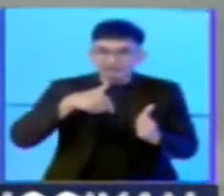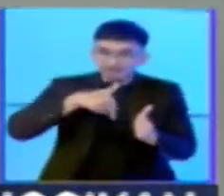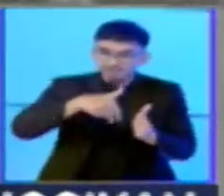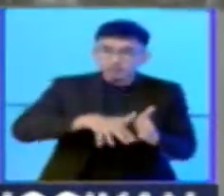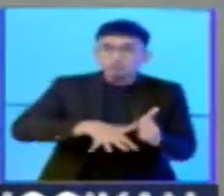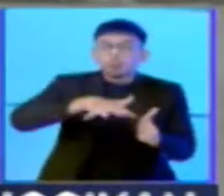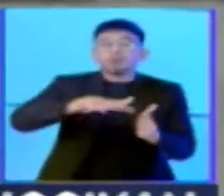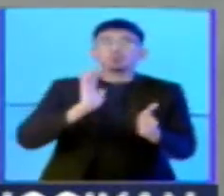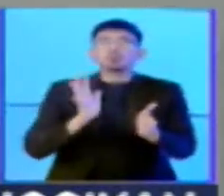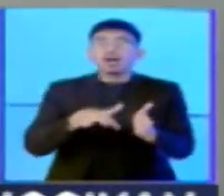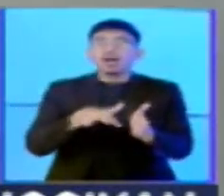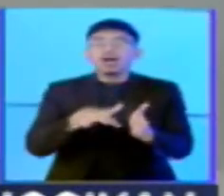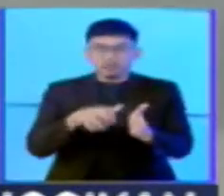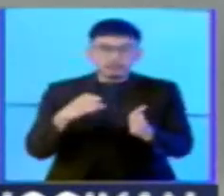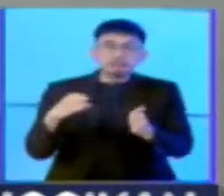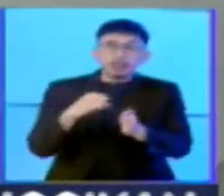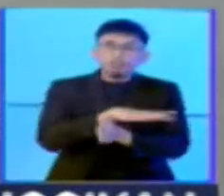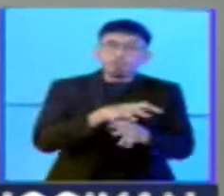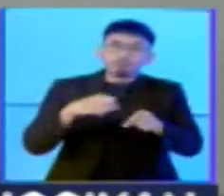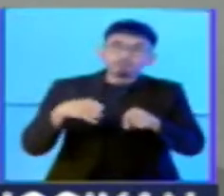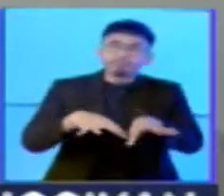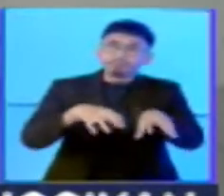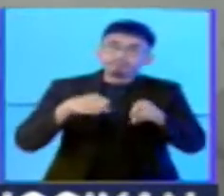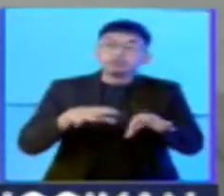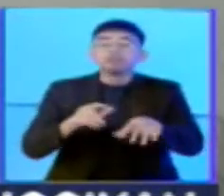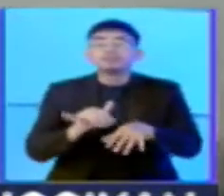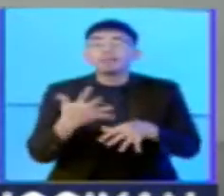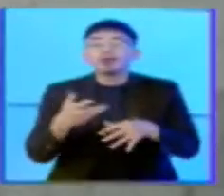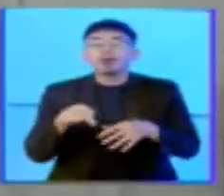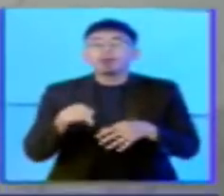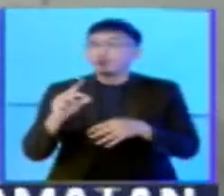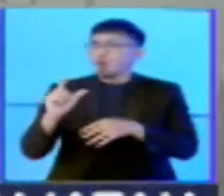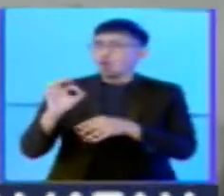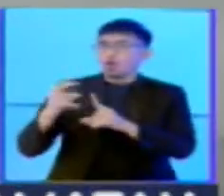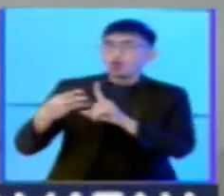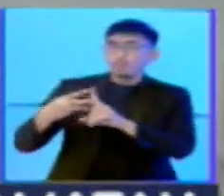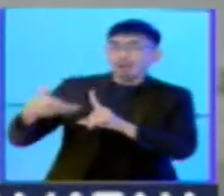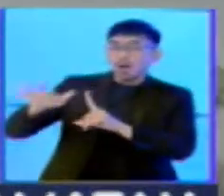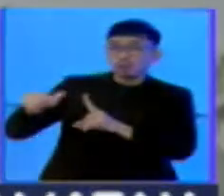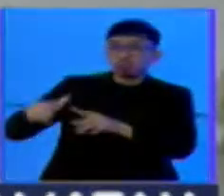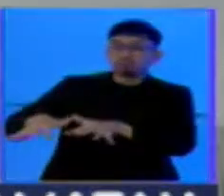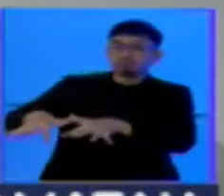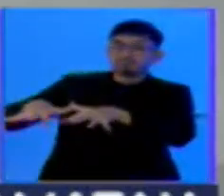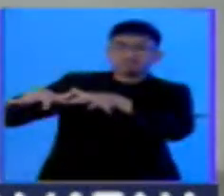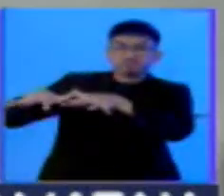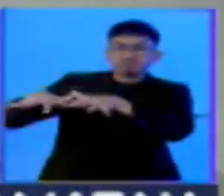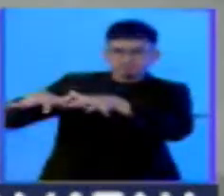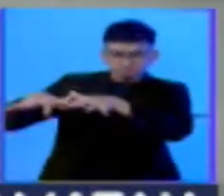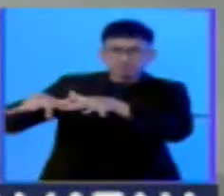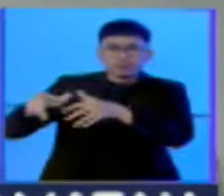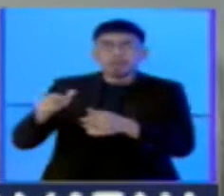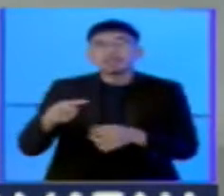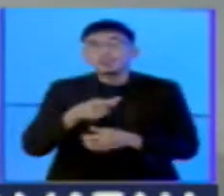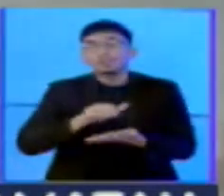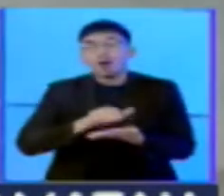tidak terkena banjir. Namun ternyata, rob kali ini sangat besar dan menenggelamkan dua kecamatan di Kabupaten Pekalongan, yaitu Tirto dan